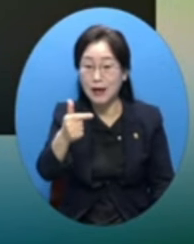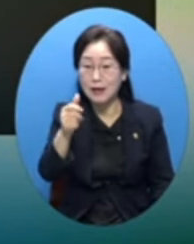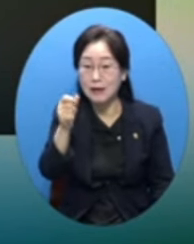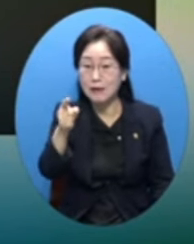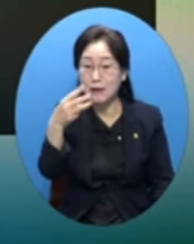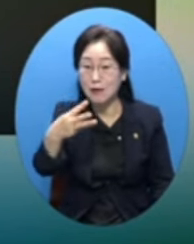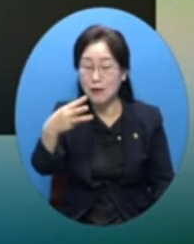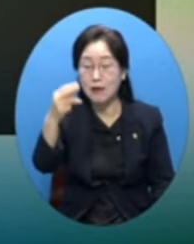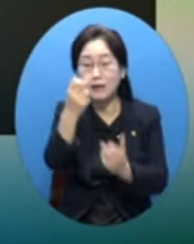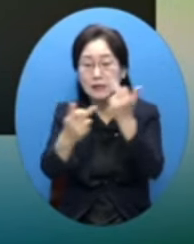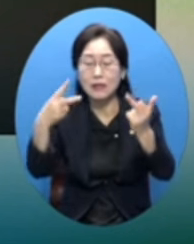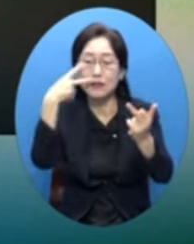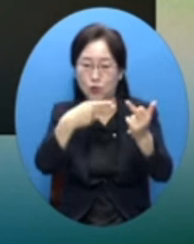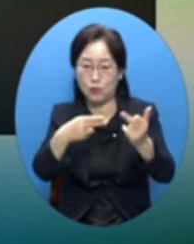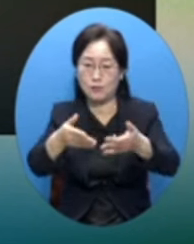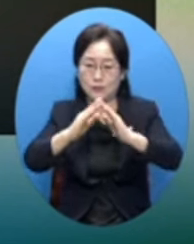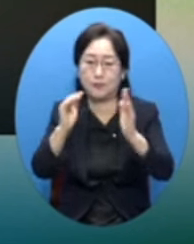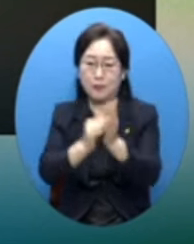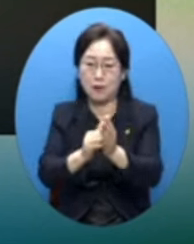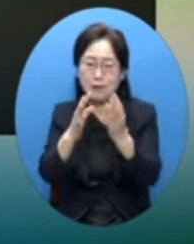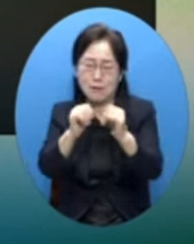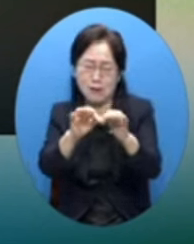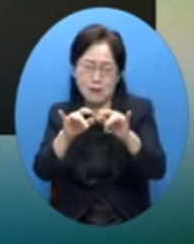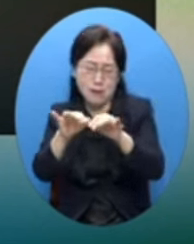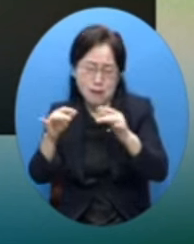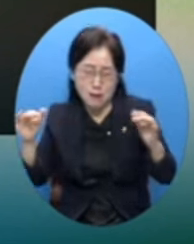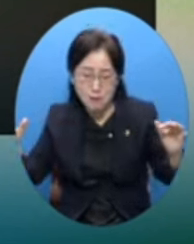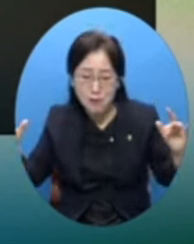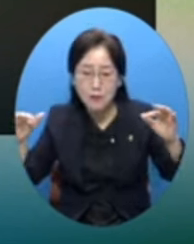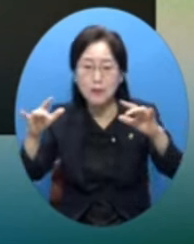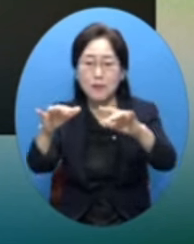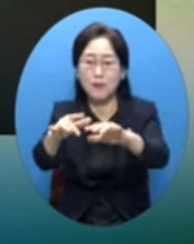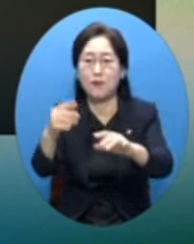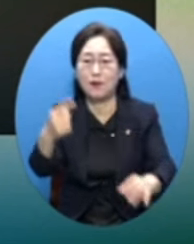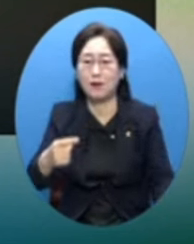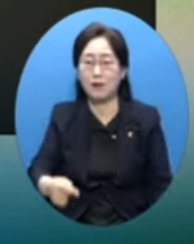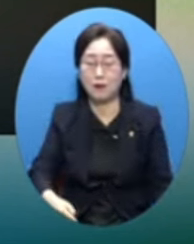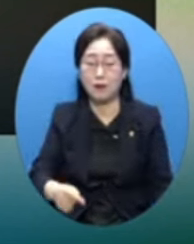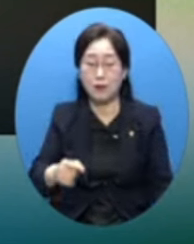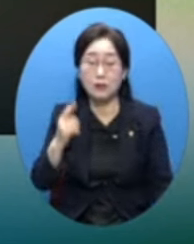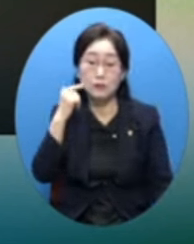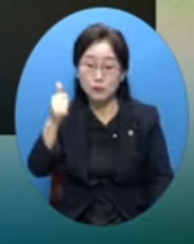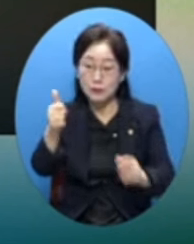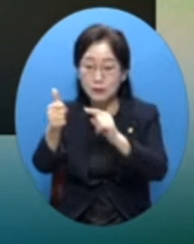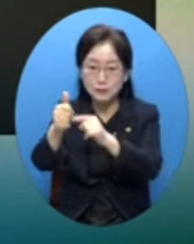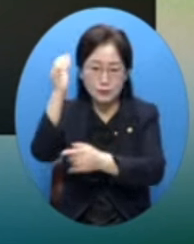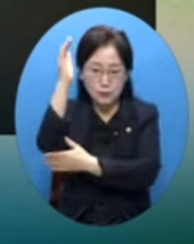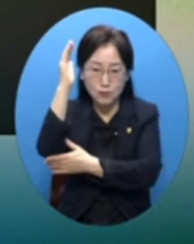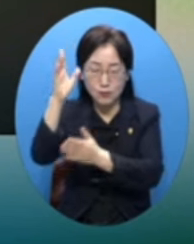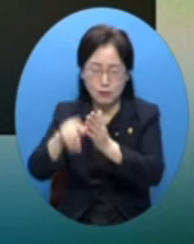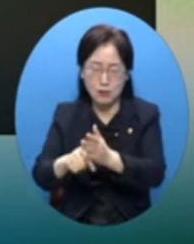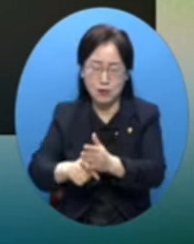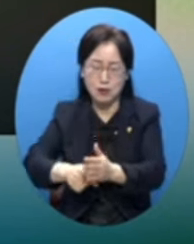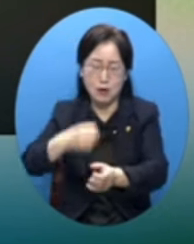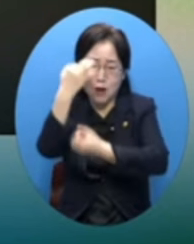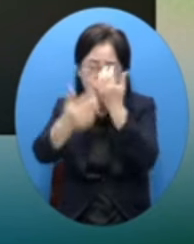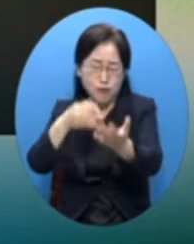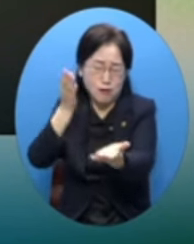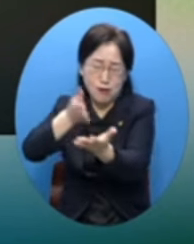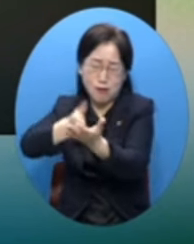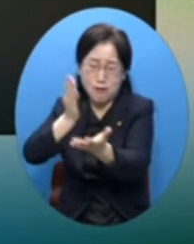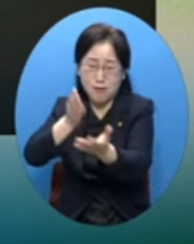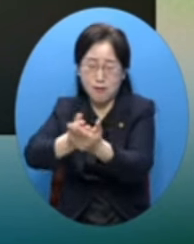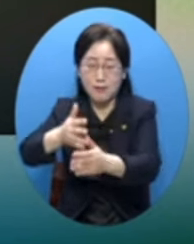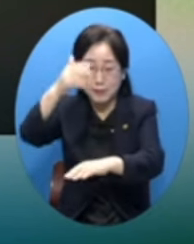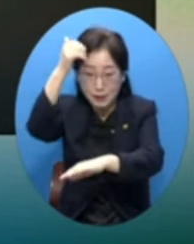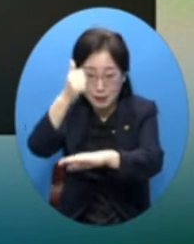이곳에 사람들이 막 수천 명씩 모여들었습니다. 그가 설교를 할 때는 불을 토하는 설교를 했는데 끝나고 나서 안수기도